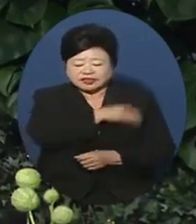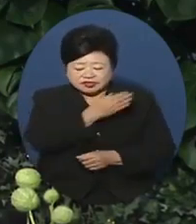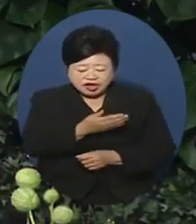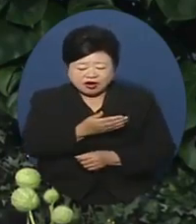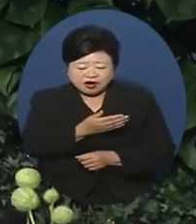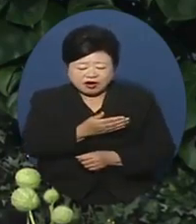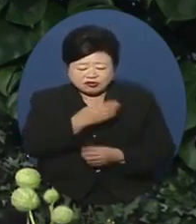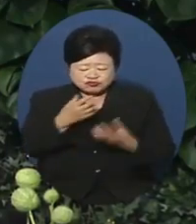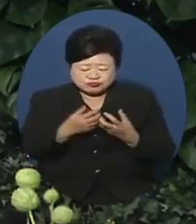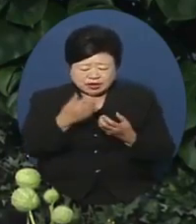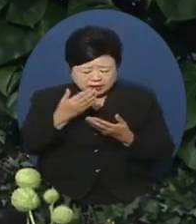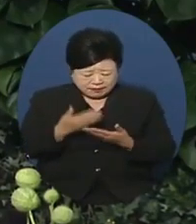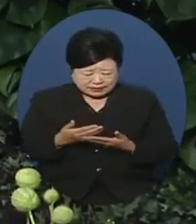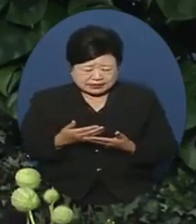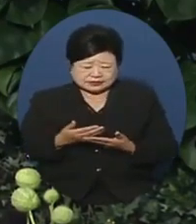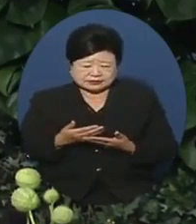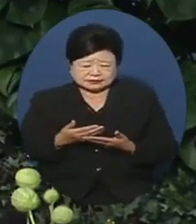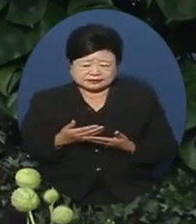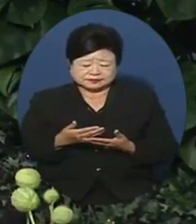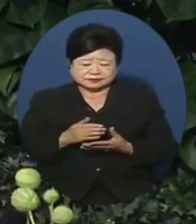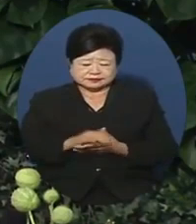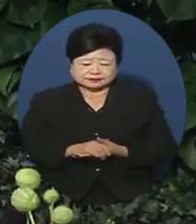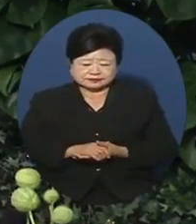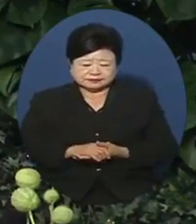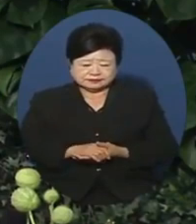능력을 충만히 받아서